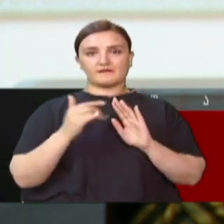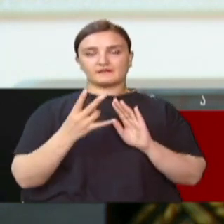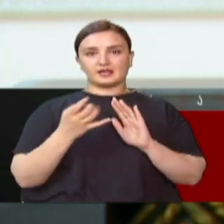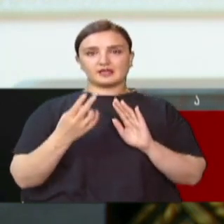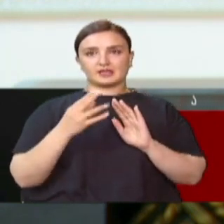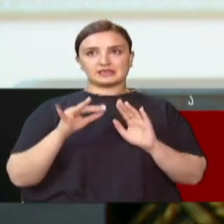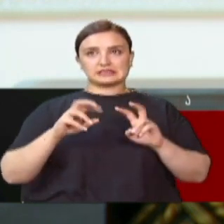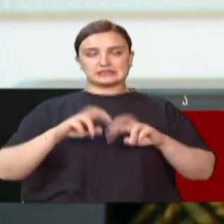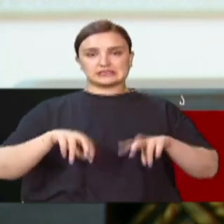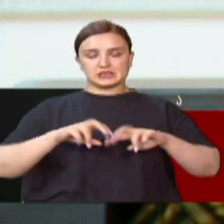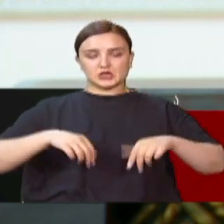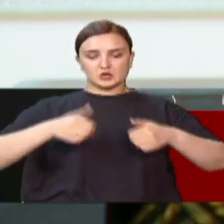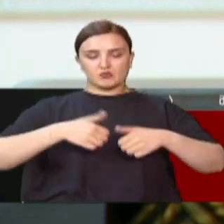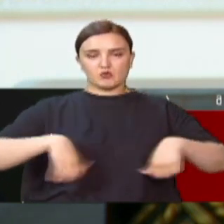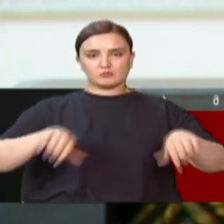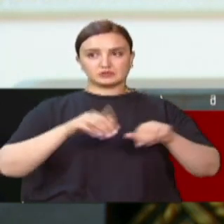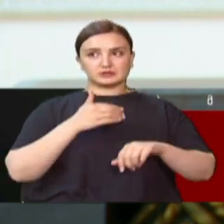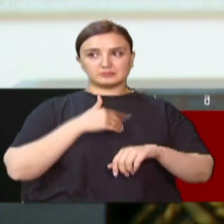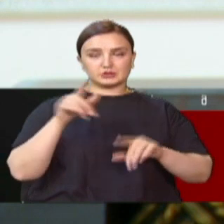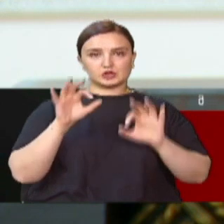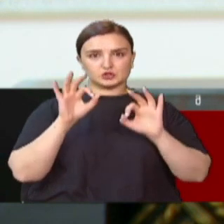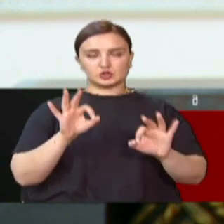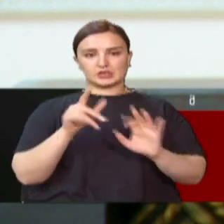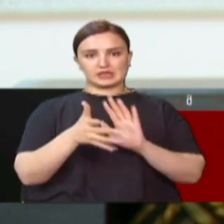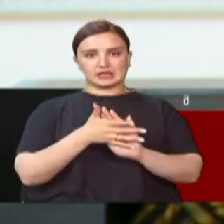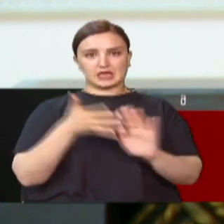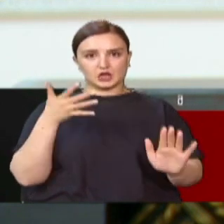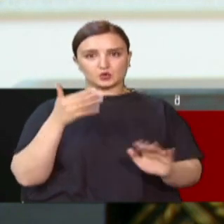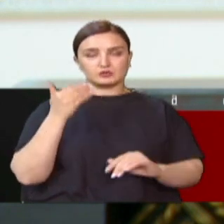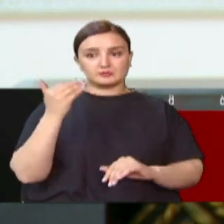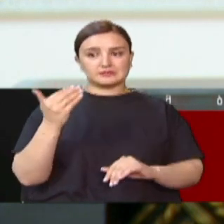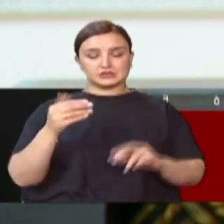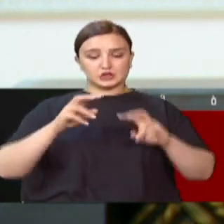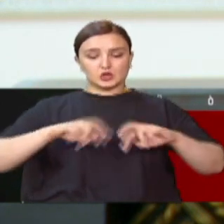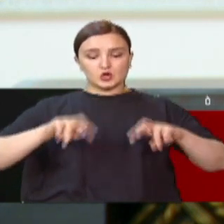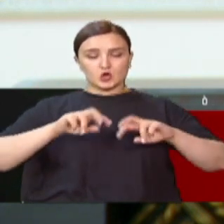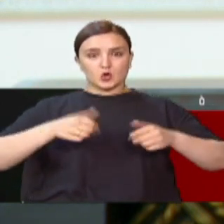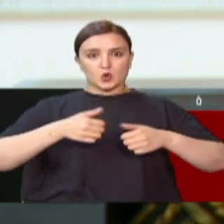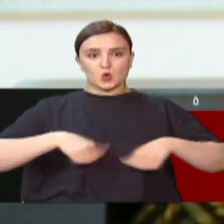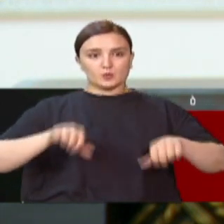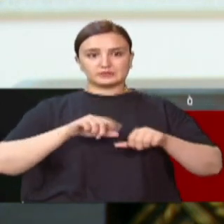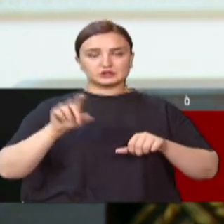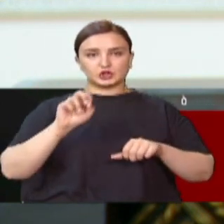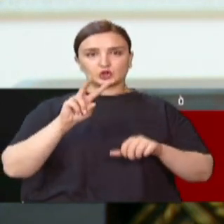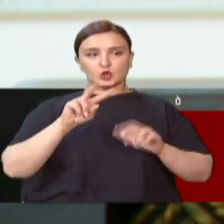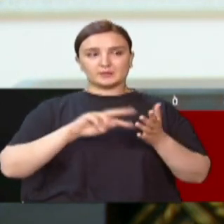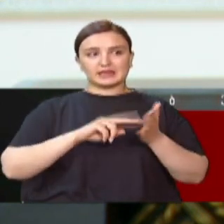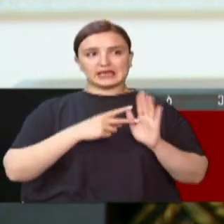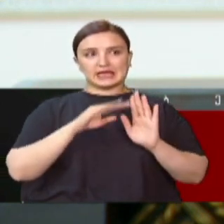მინდა სწორედ გაიგოს თქვენმა მაყურებელმა და მსმენელმა. ვენეციის კომისიას არ ჩამოუყალიბებია 12